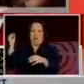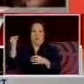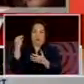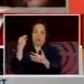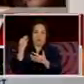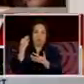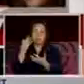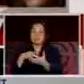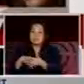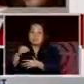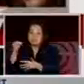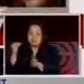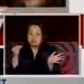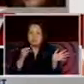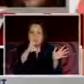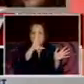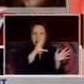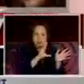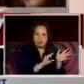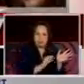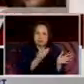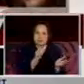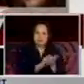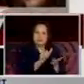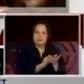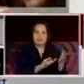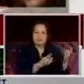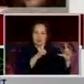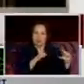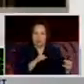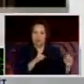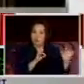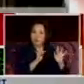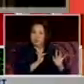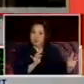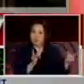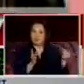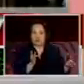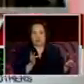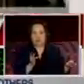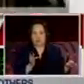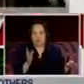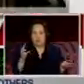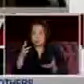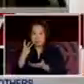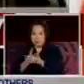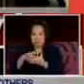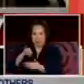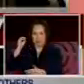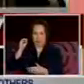sila, pag nag-file sila ng SALN nila, wala nga silang deposito. O kaya meron lang sila ng couple of